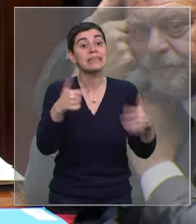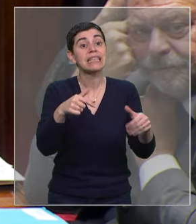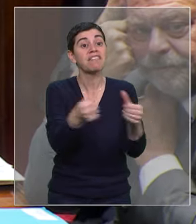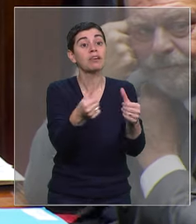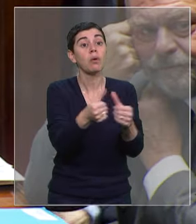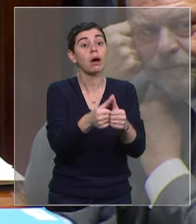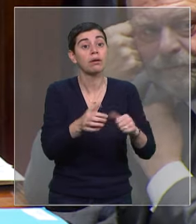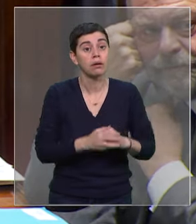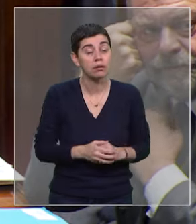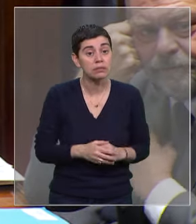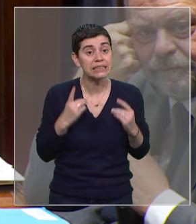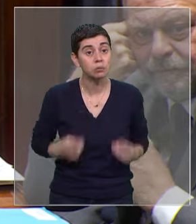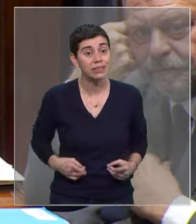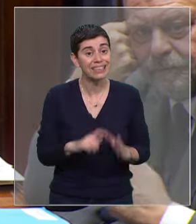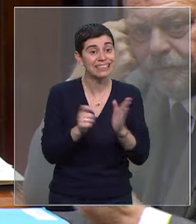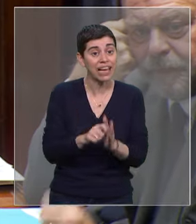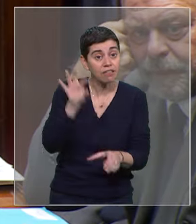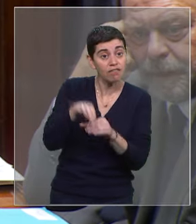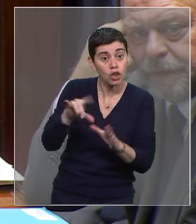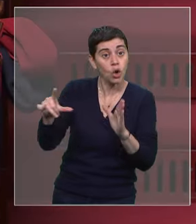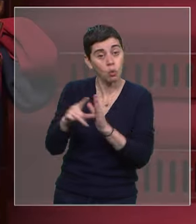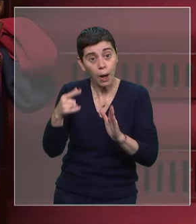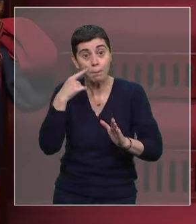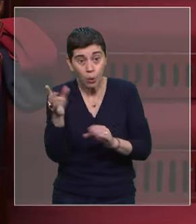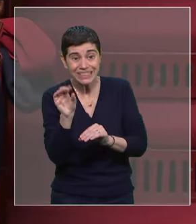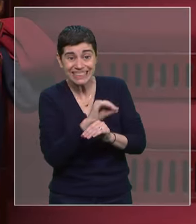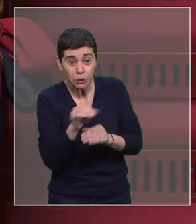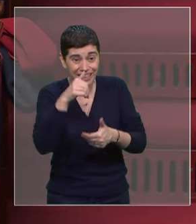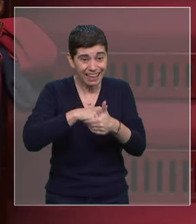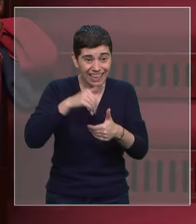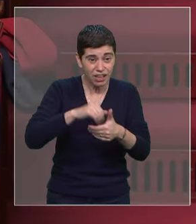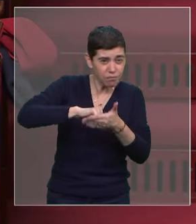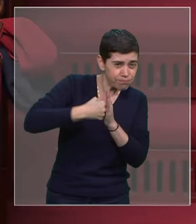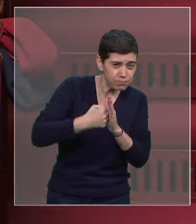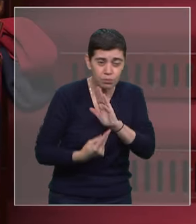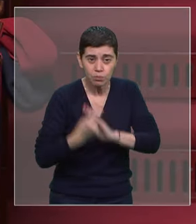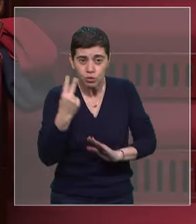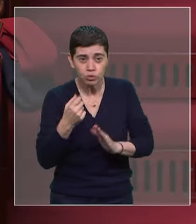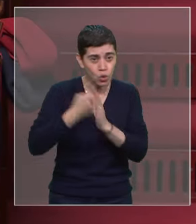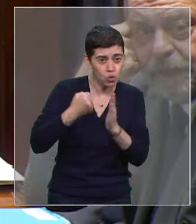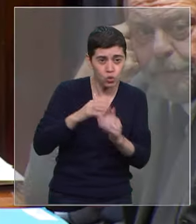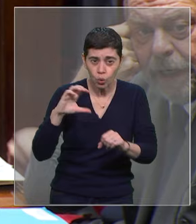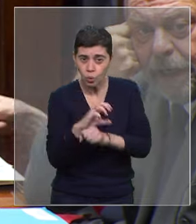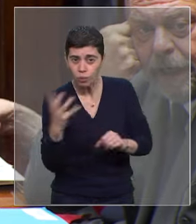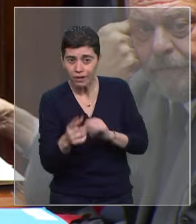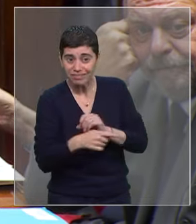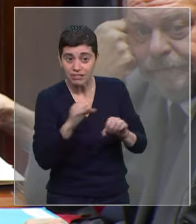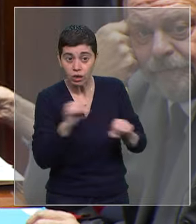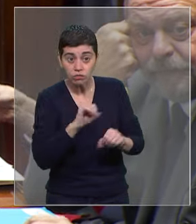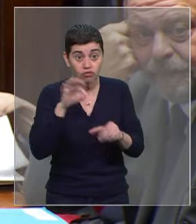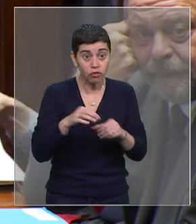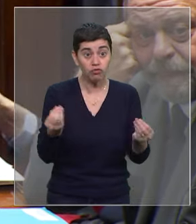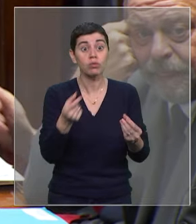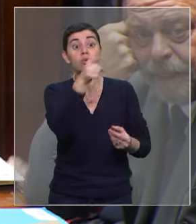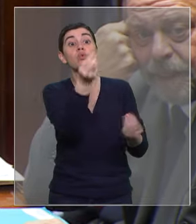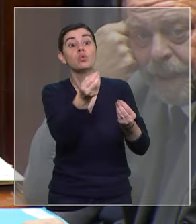vos députés lors du vote de la loi renforçant la sécurité intérieure et la lutte contre le terrorisme ? Une loi qui